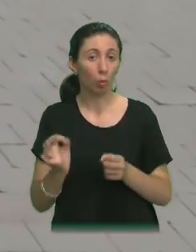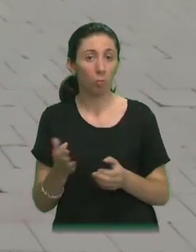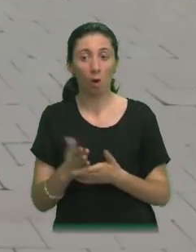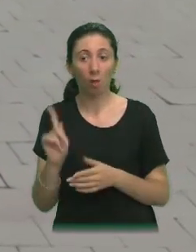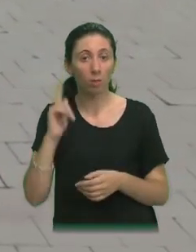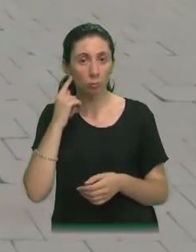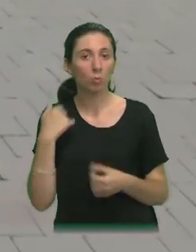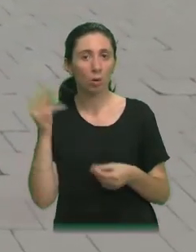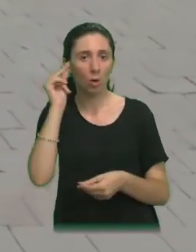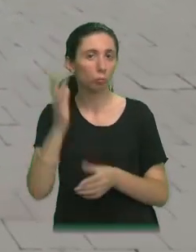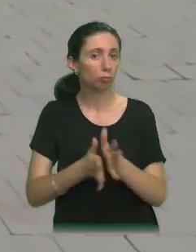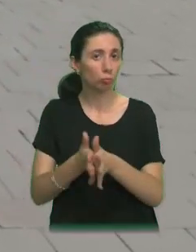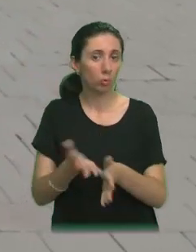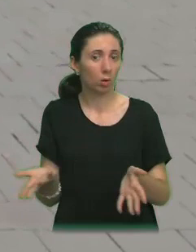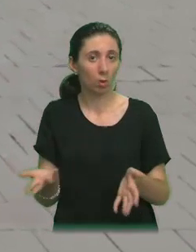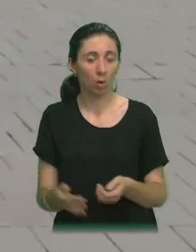100%.